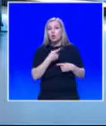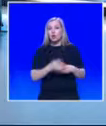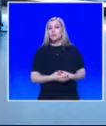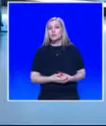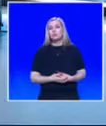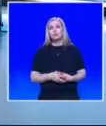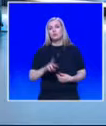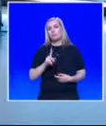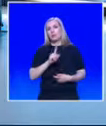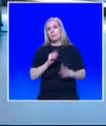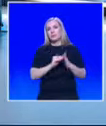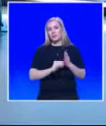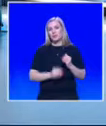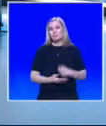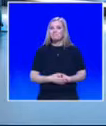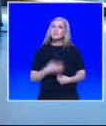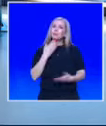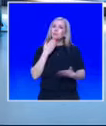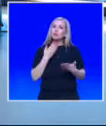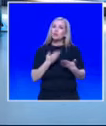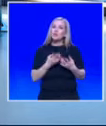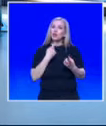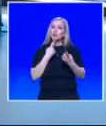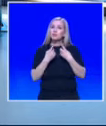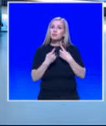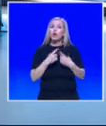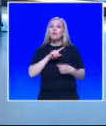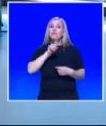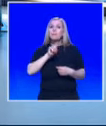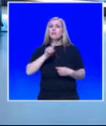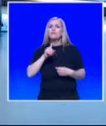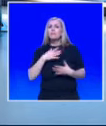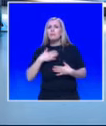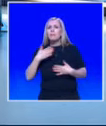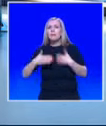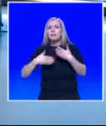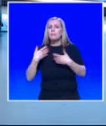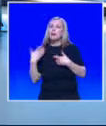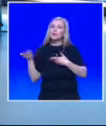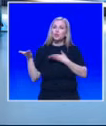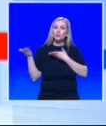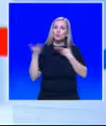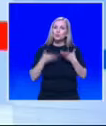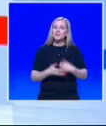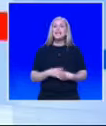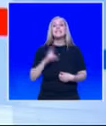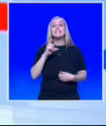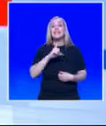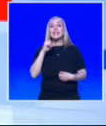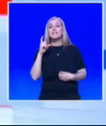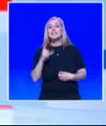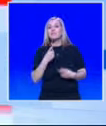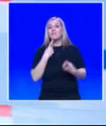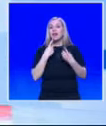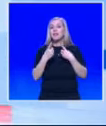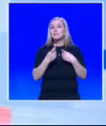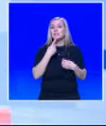Всичко останало няма смисъл. Благодаря ви много за този разговор. Много въпроси останаха незададени, но ще ни гостувате и друг път. Сергей Станишев в